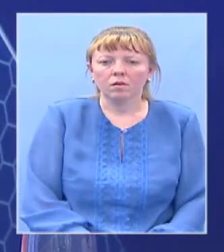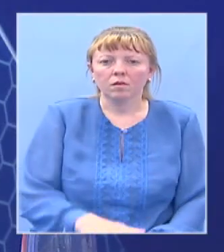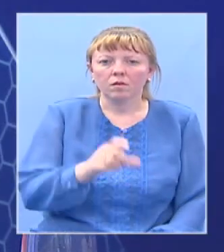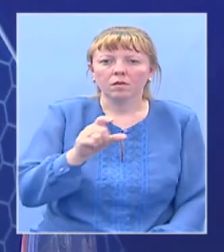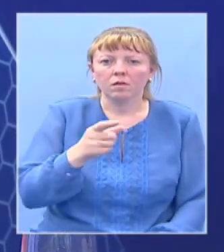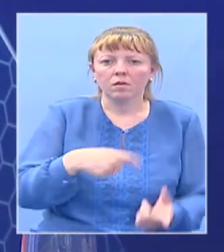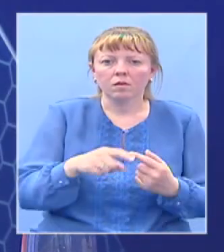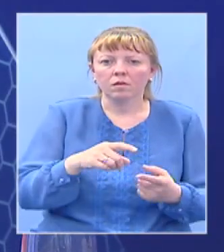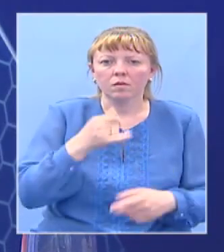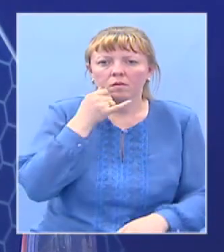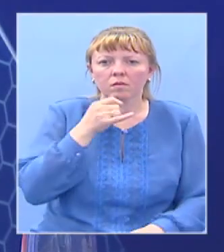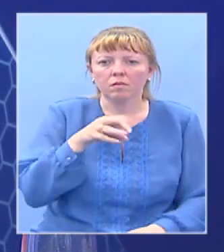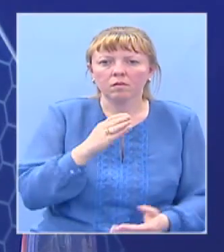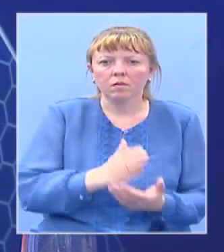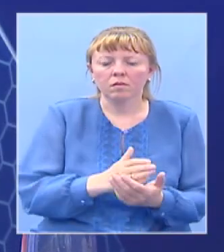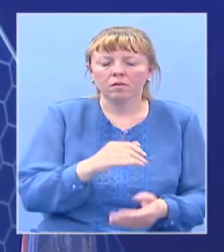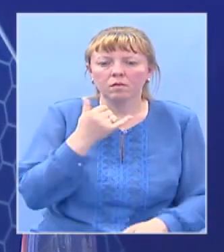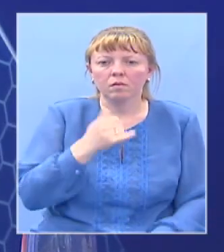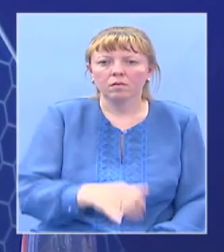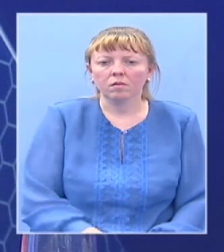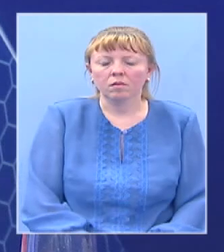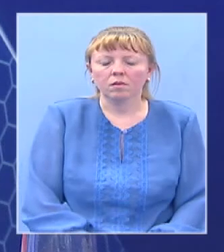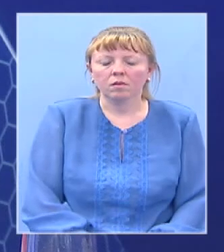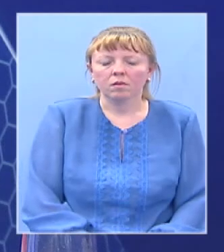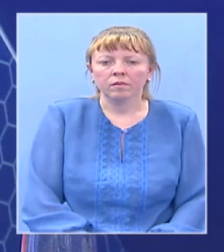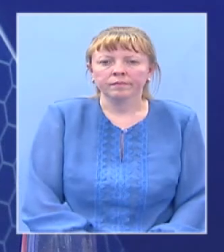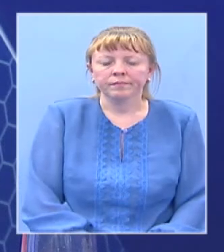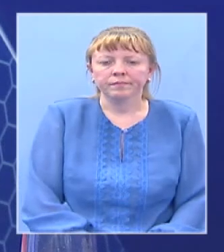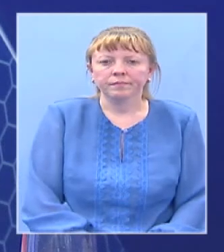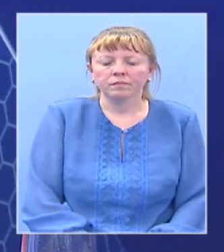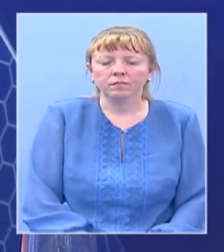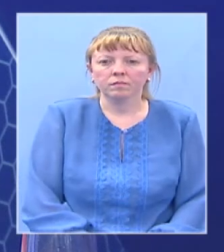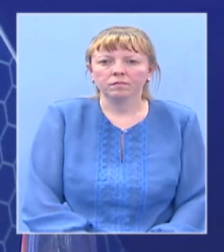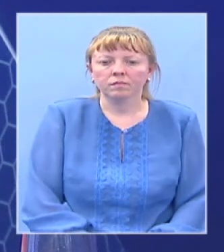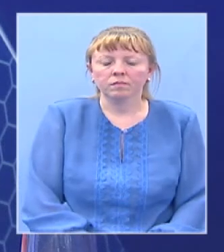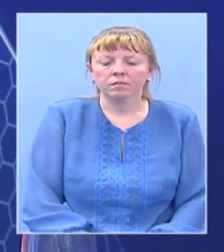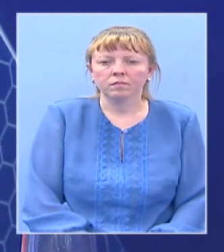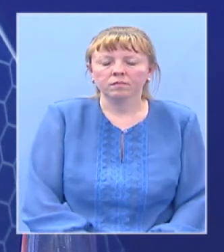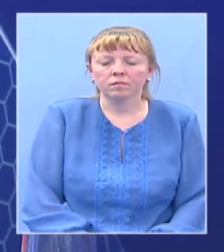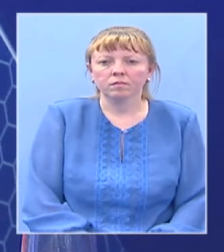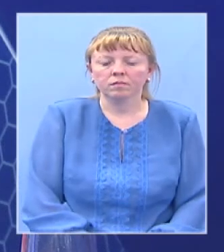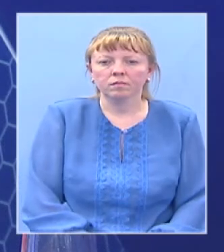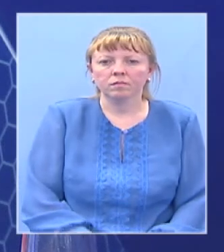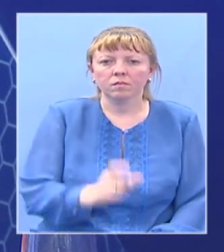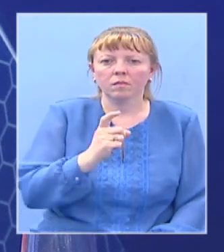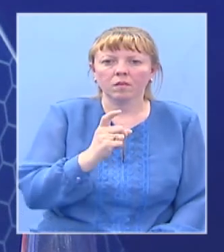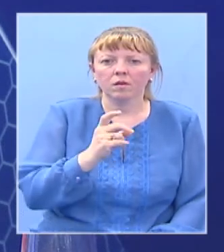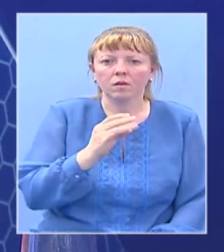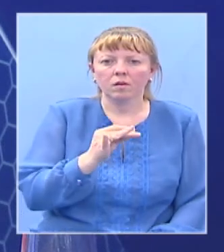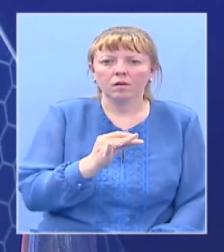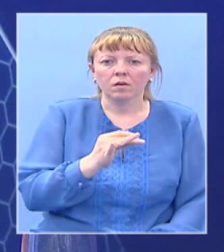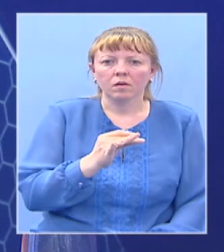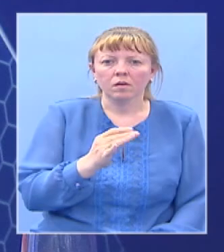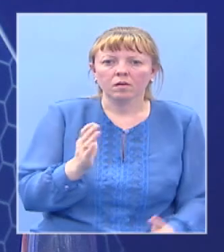обратной связи указаны на экране звоните и задавайте свои вопросы перед транспортно-логистической отраслью в